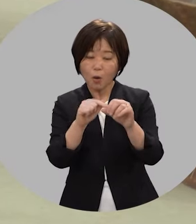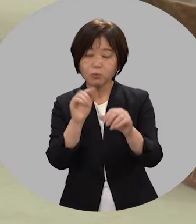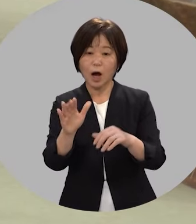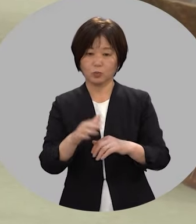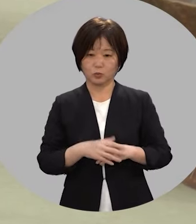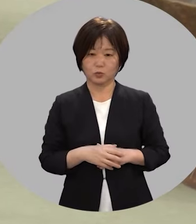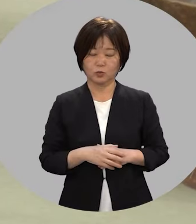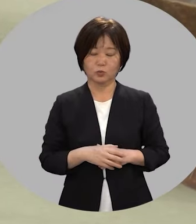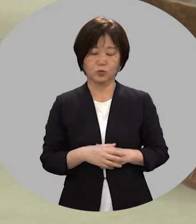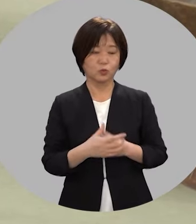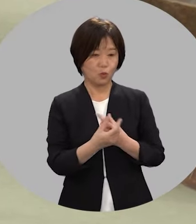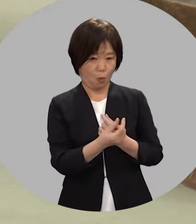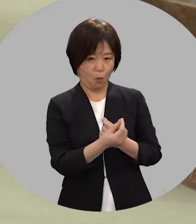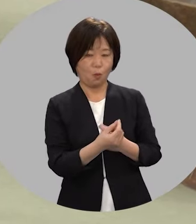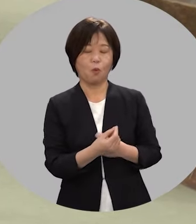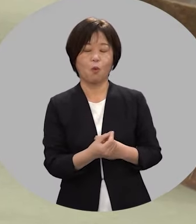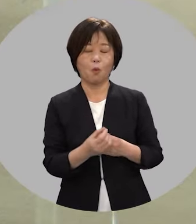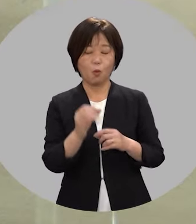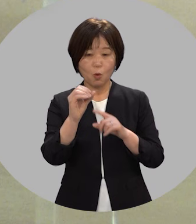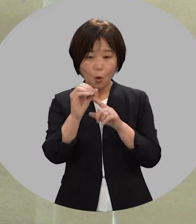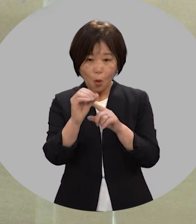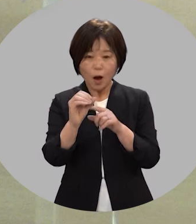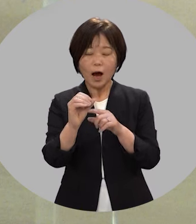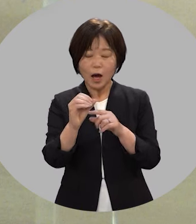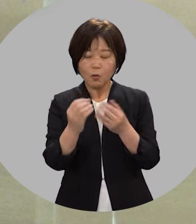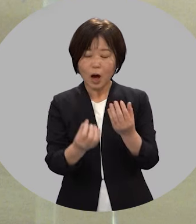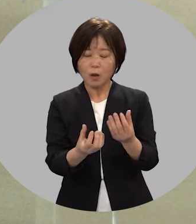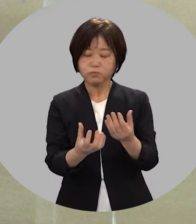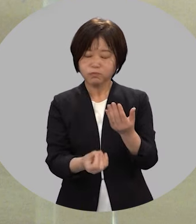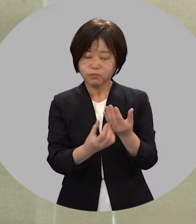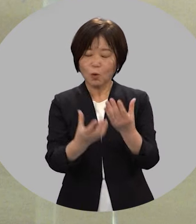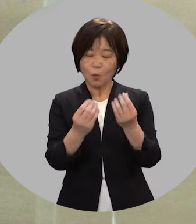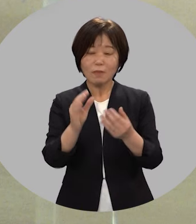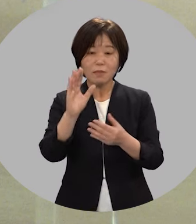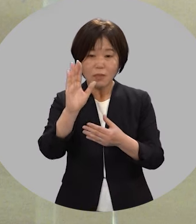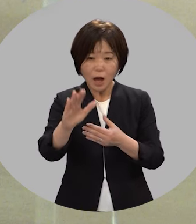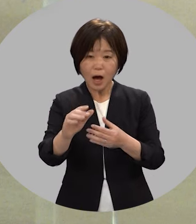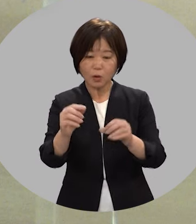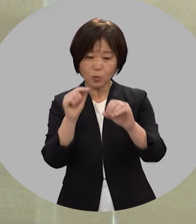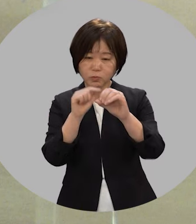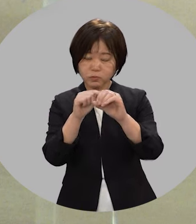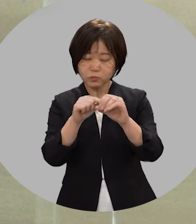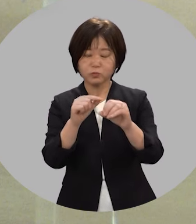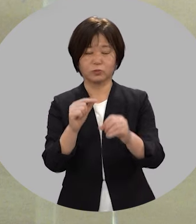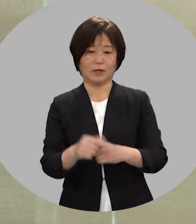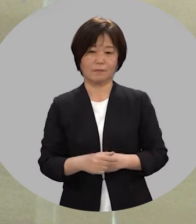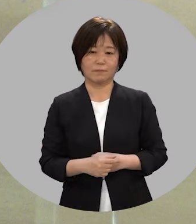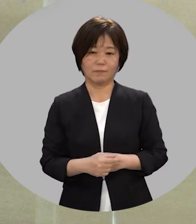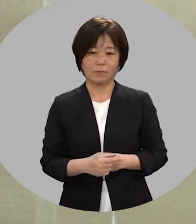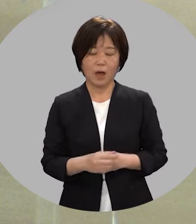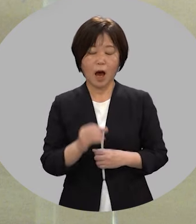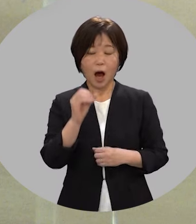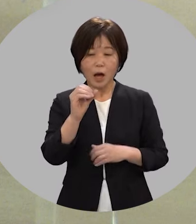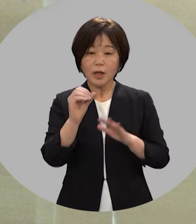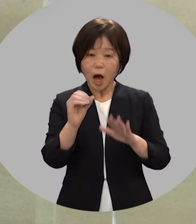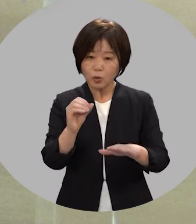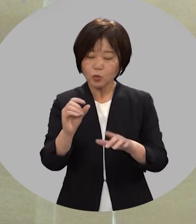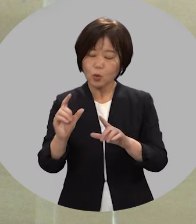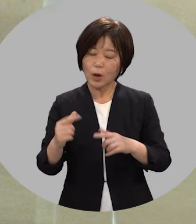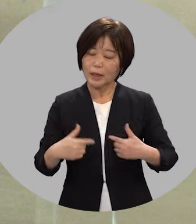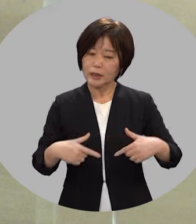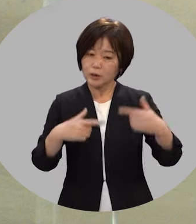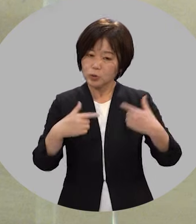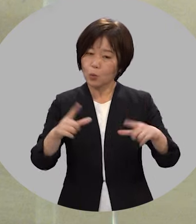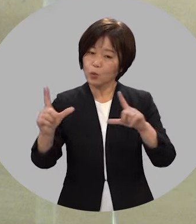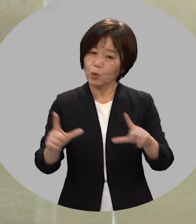か。 はい、そうです。この穴は土器を焼いた後に意図的に開けているものになります。穴を開けるということは通常使